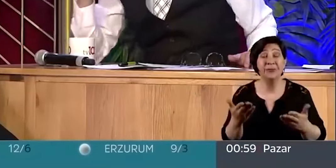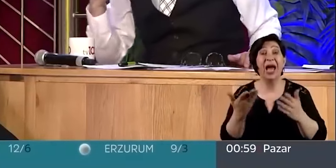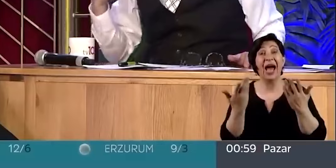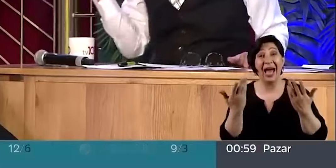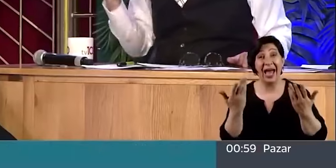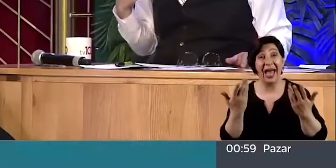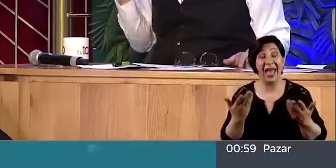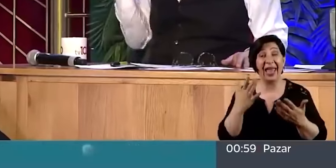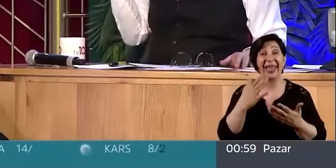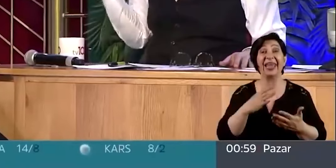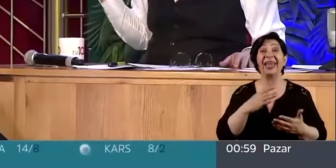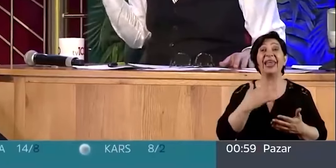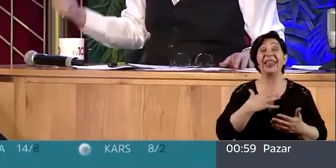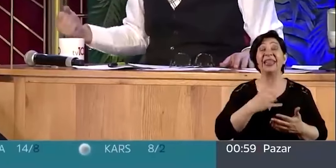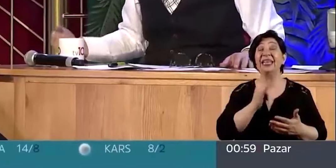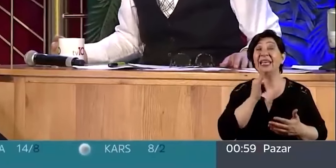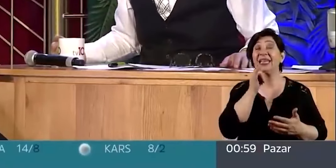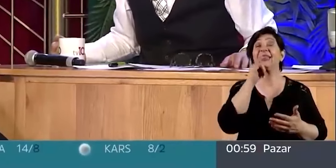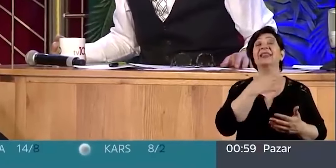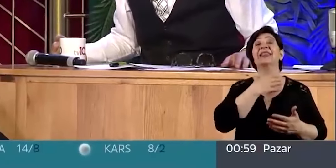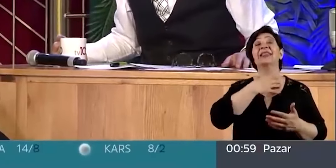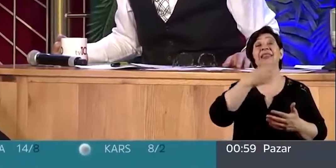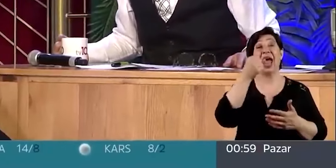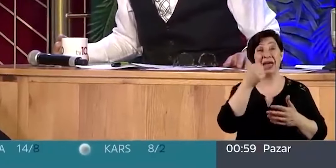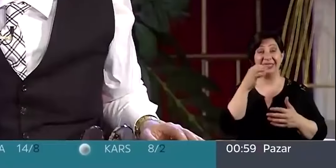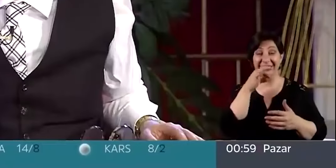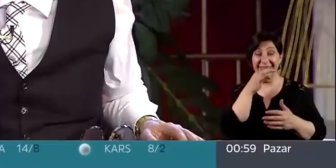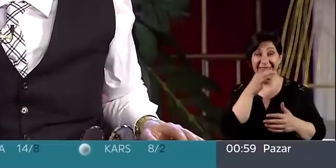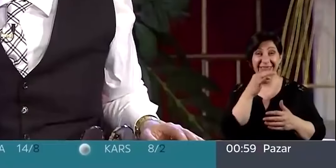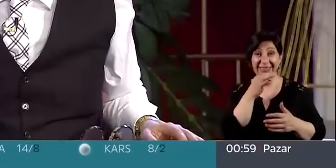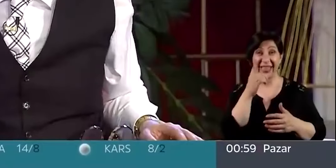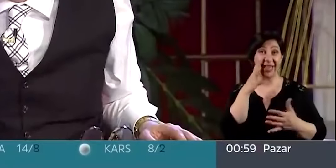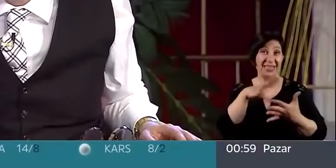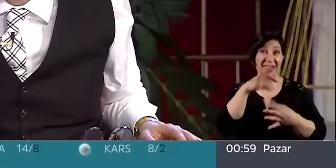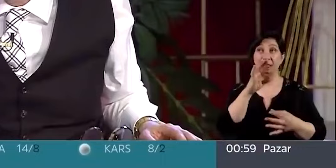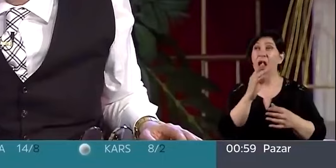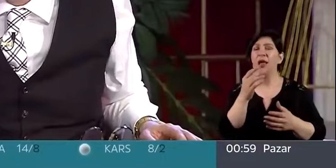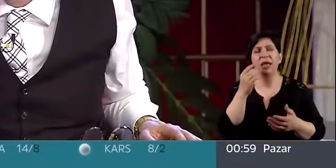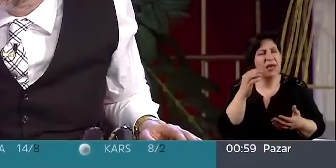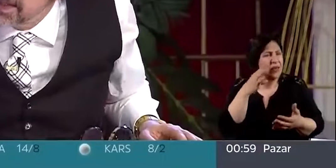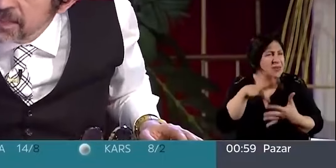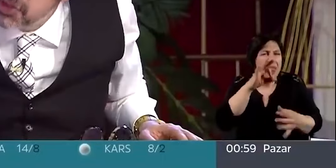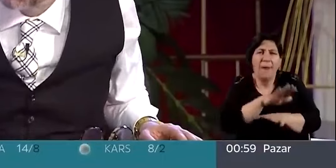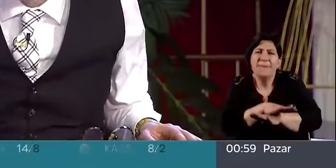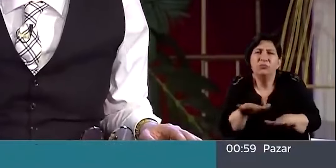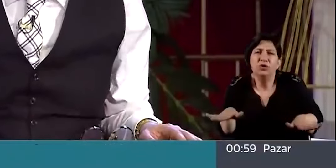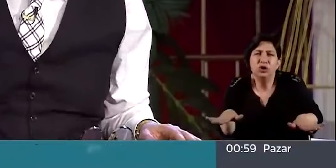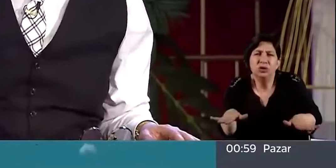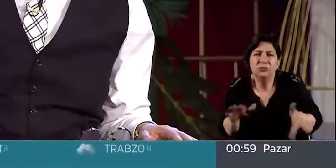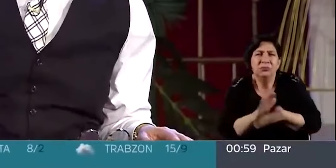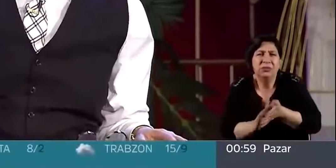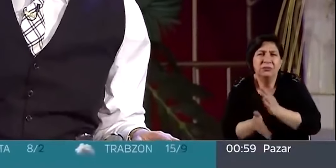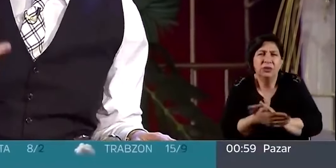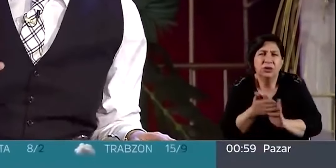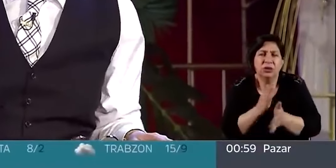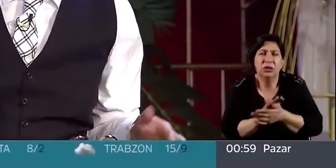artık intiharın eşiğinde insanlara yayın yapıyoruz. Doğru. O saatte. Bitmiş adam yani bitmiş.